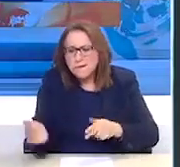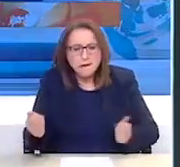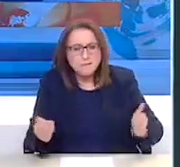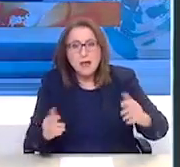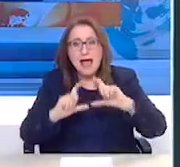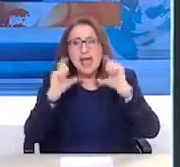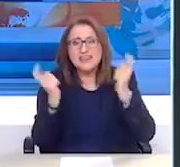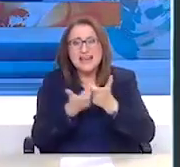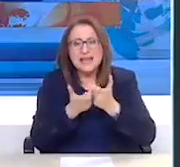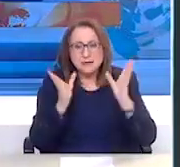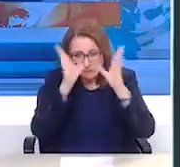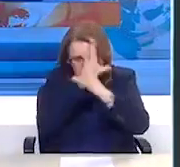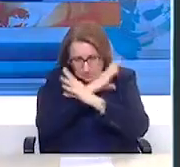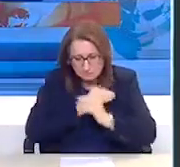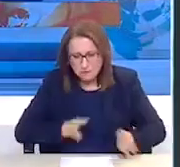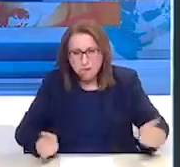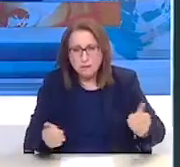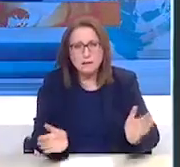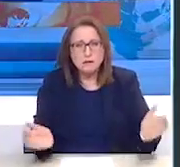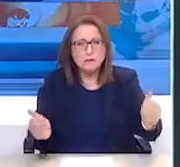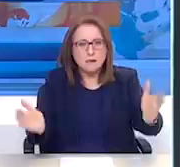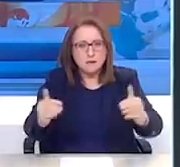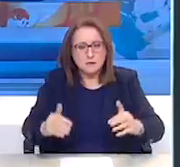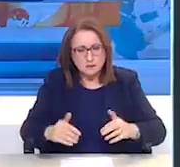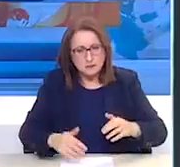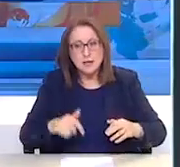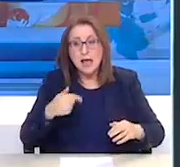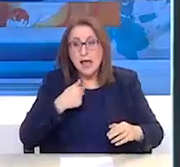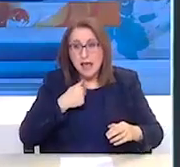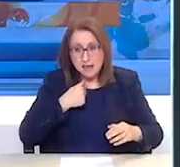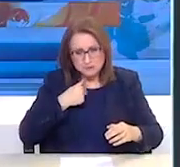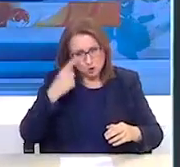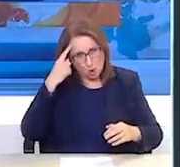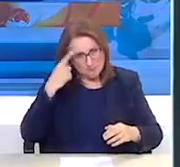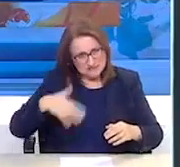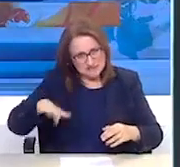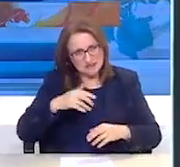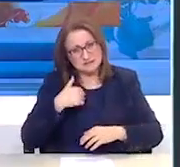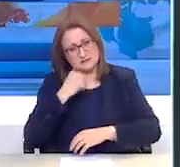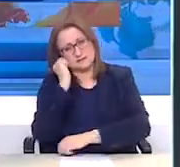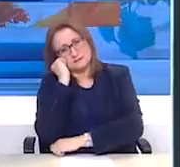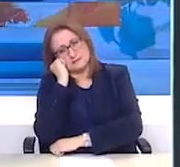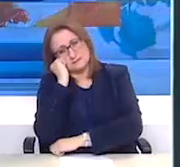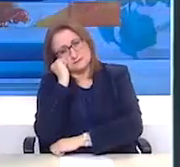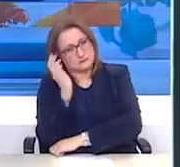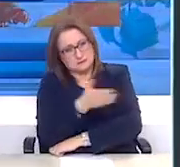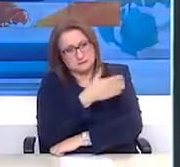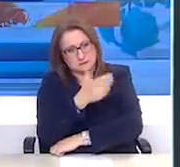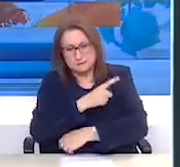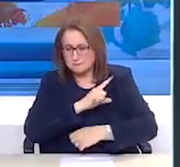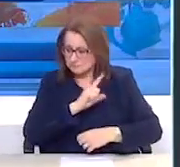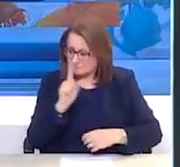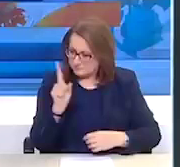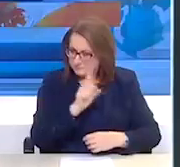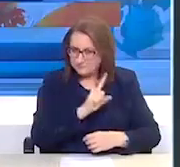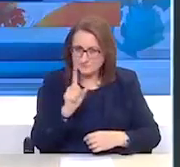οδών. Δεν προτιθέμεθα να παραμείνουμε θεατές, απαθείς σε οποιαδήποτε παρόμοια στάση. Αυτοί οι